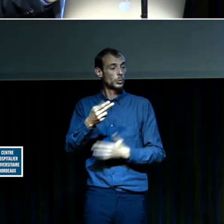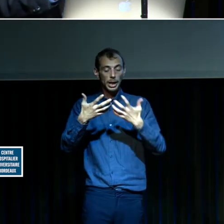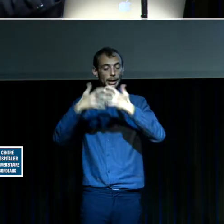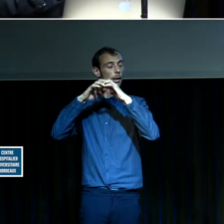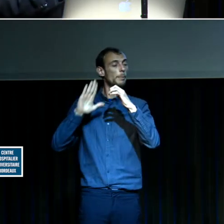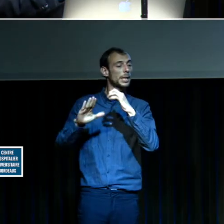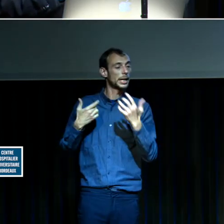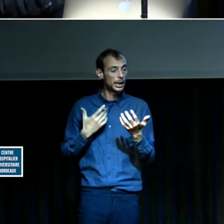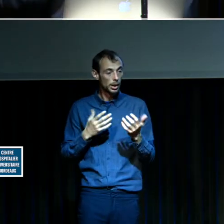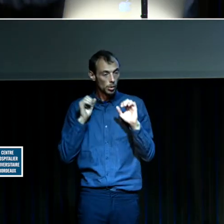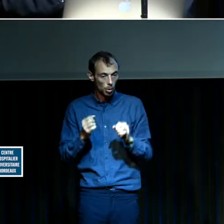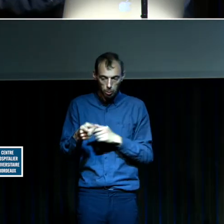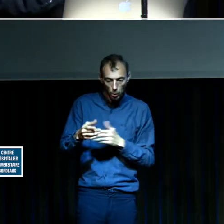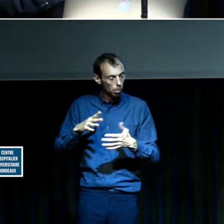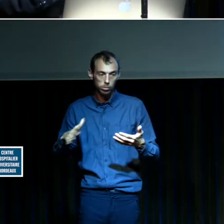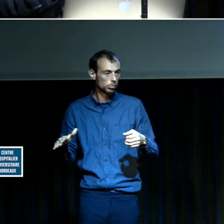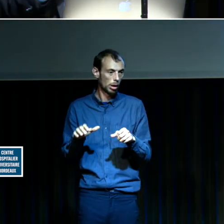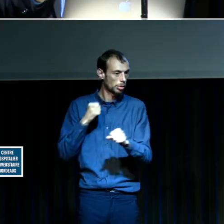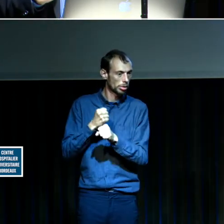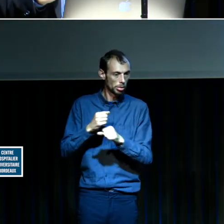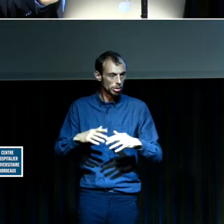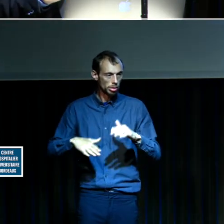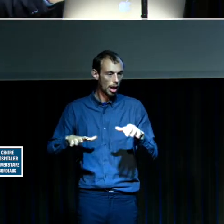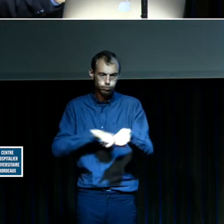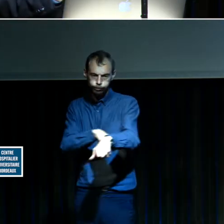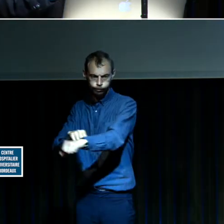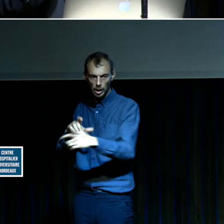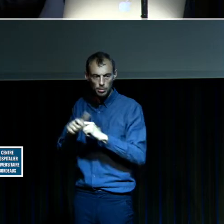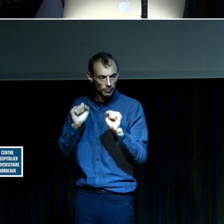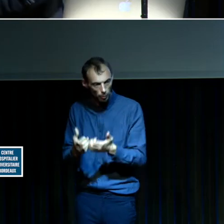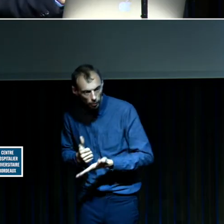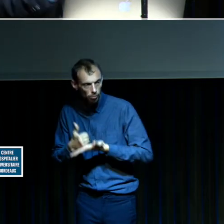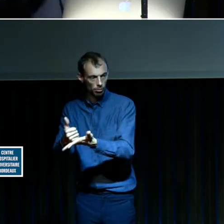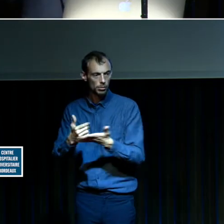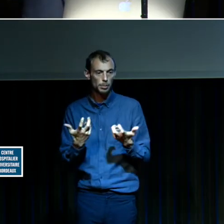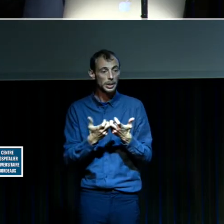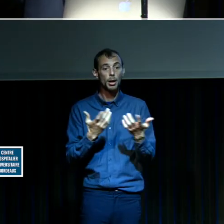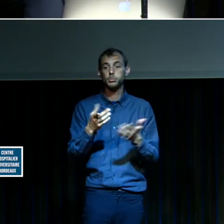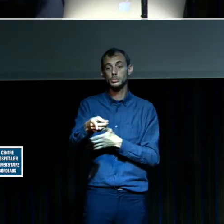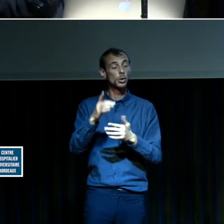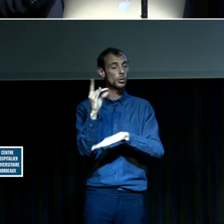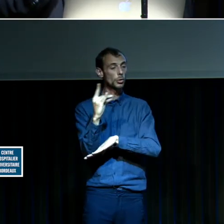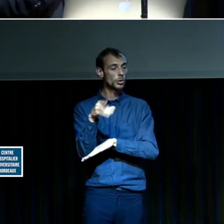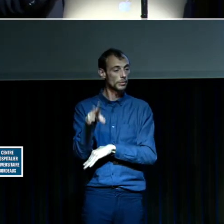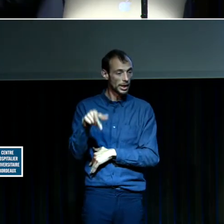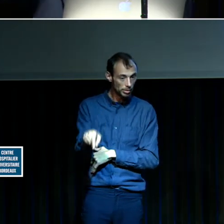Périgueux. Depuis janvier 2020, à Périgueux et sur l'ensemble de la Dordogne, depuis janvier 2020, il n'était que 3 neurologues. Et à partir du 1er novembre,